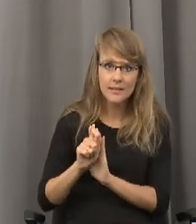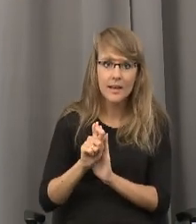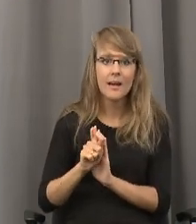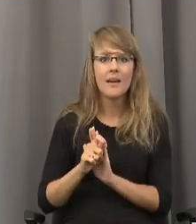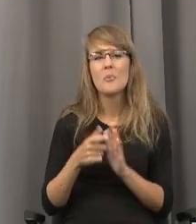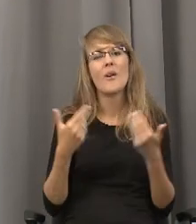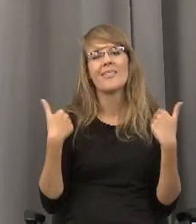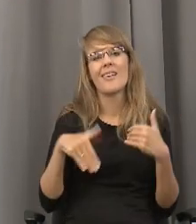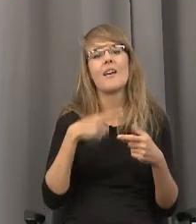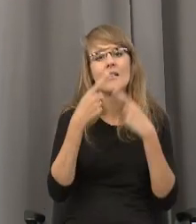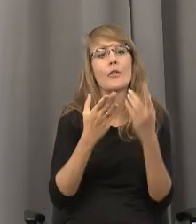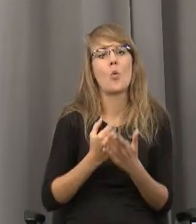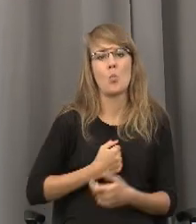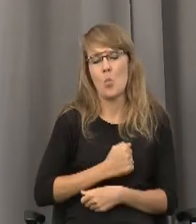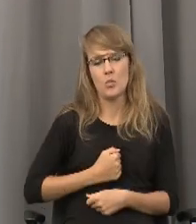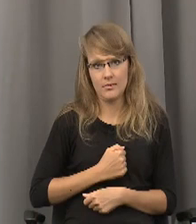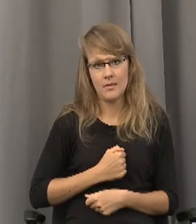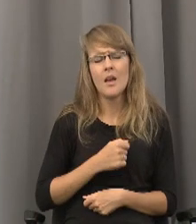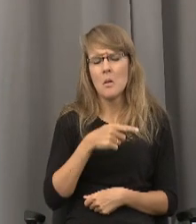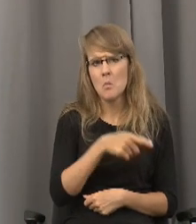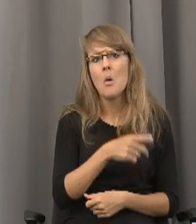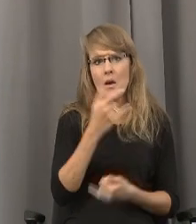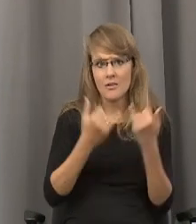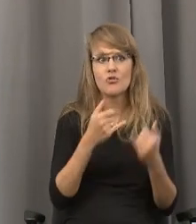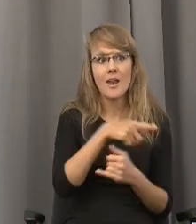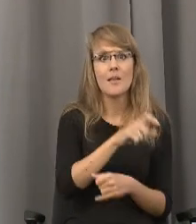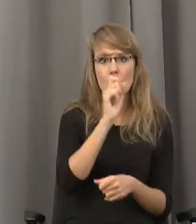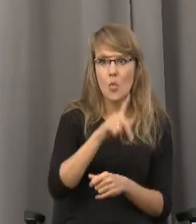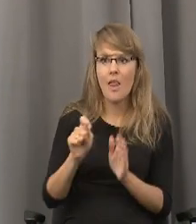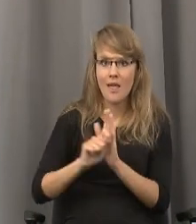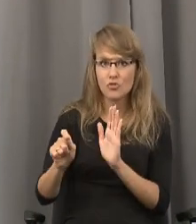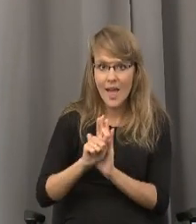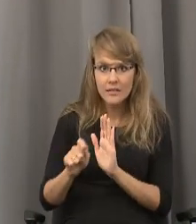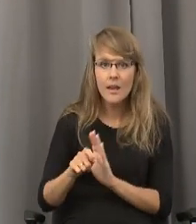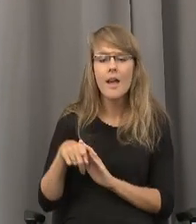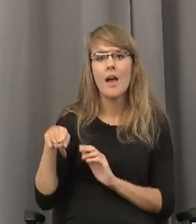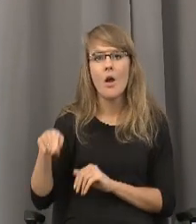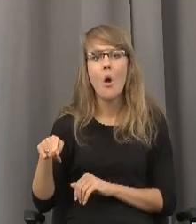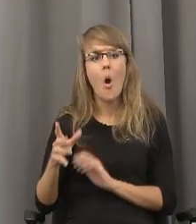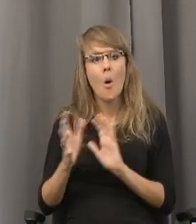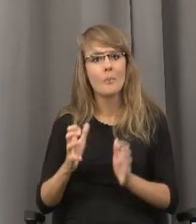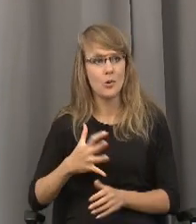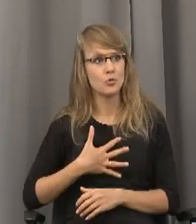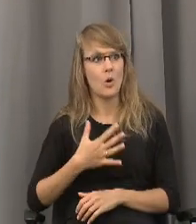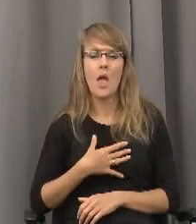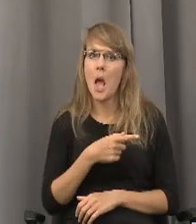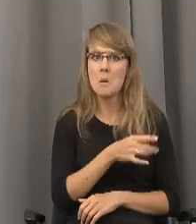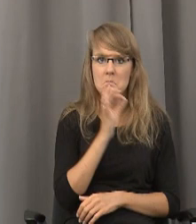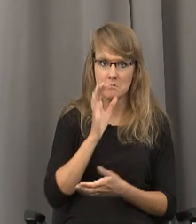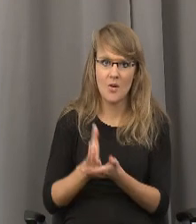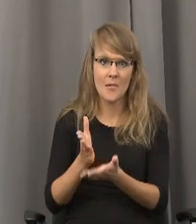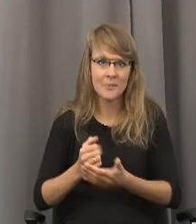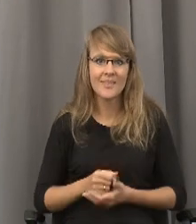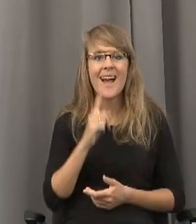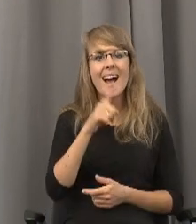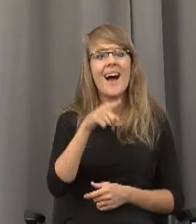podkreślić, że jeżeli już to leczenie jest podejmowane, to ono przez opiekunów chorych jest oceniane raczej dobrze. Trudno dostępny jest pobyt w